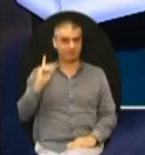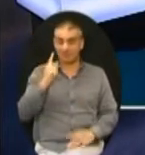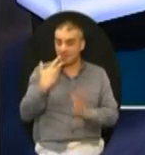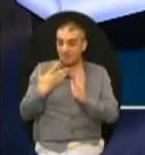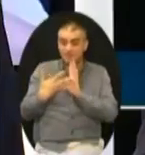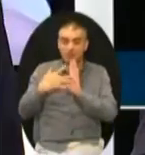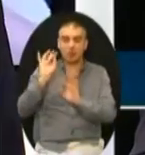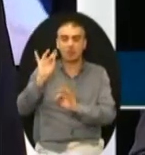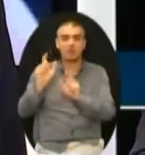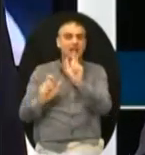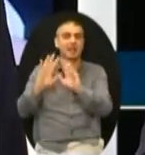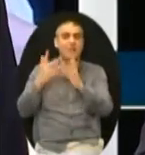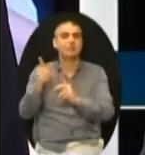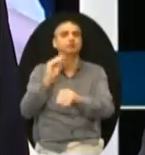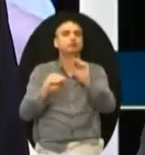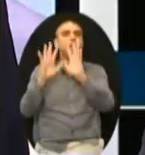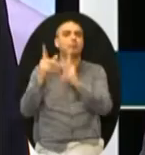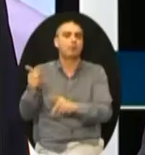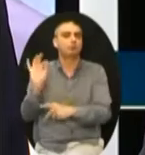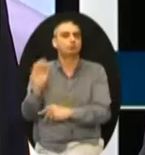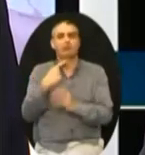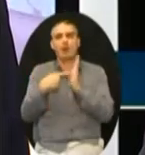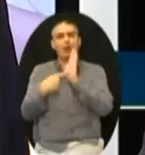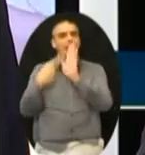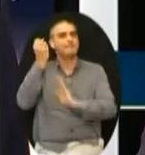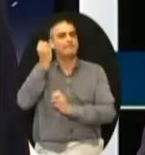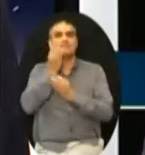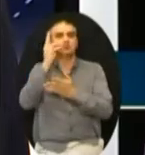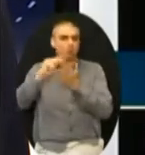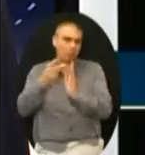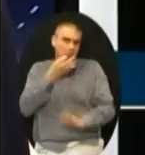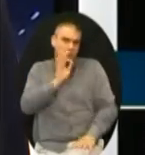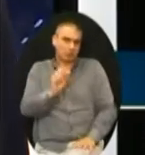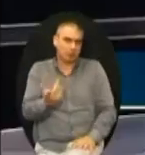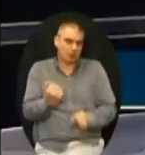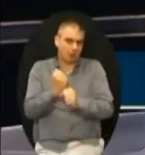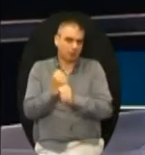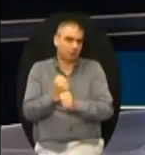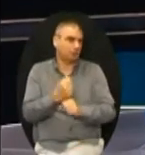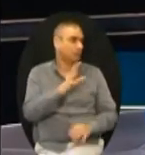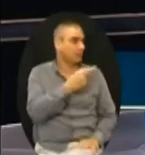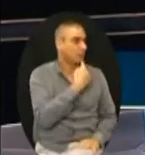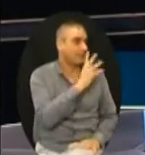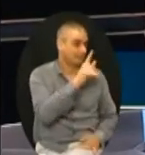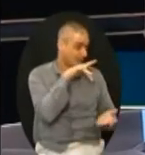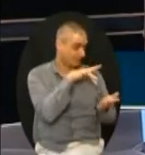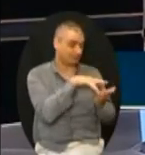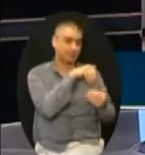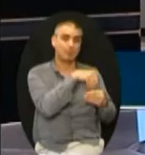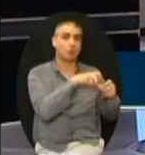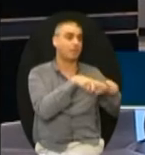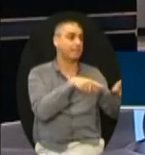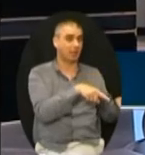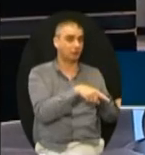הביקורת על האומנים, שמשתמשים באומנות שלהם כדי להביע מסרים פוליטיים, היא מאוד לגיטימית. בעצם מה שאתה אומר, אם אתם נמצאים במגרש